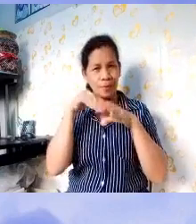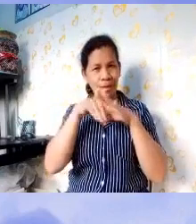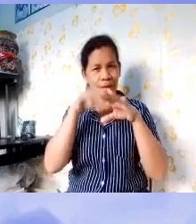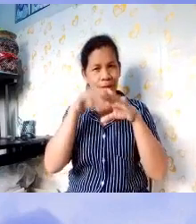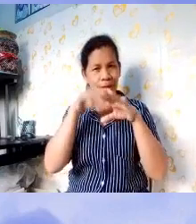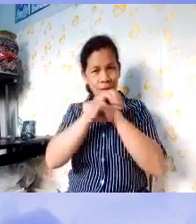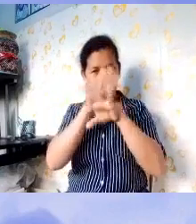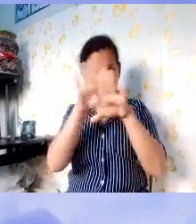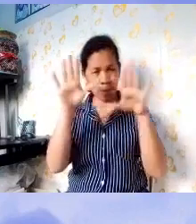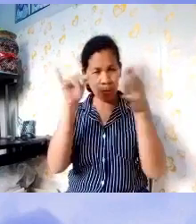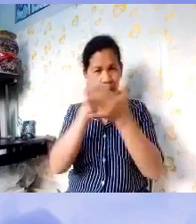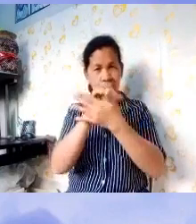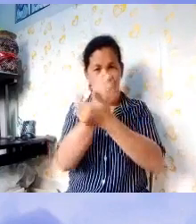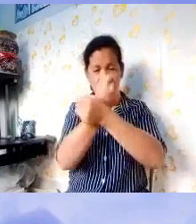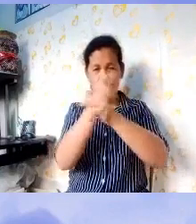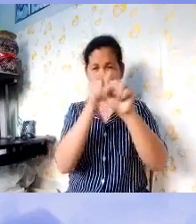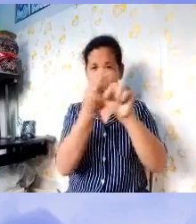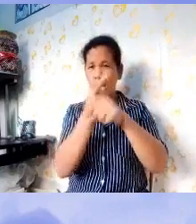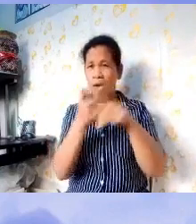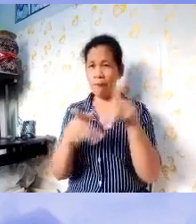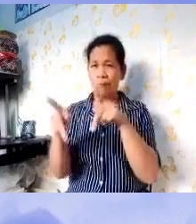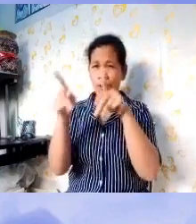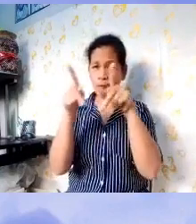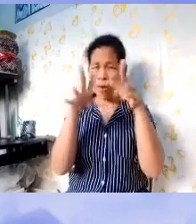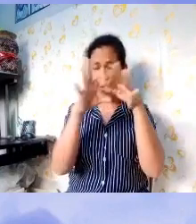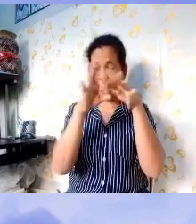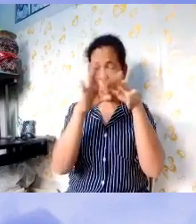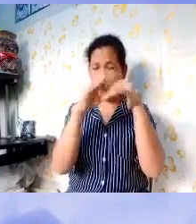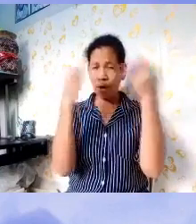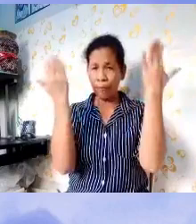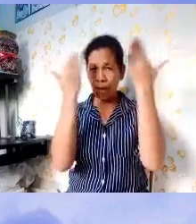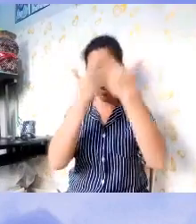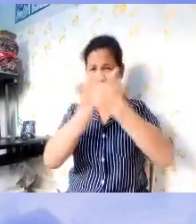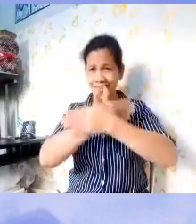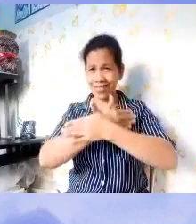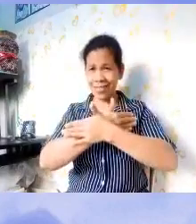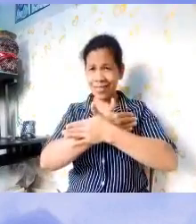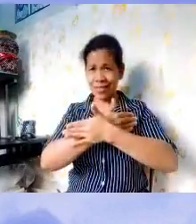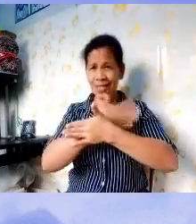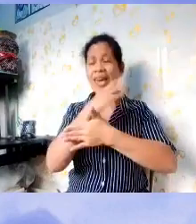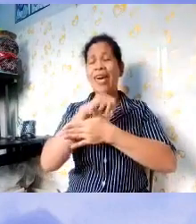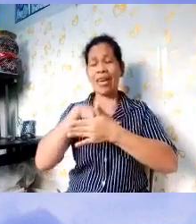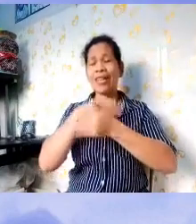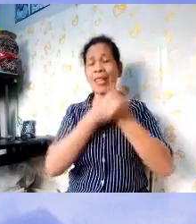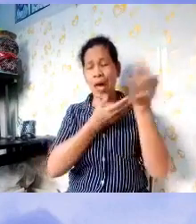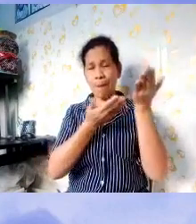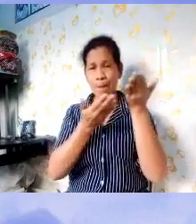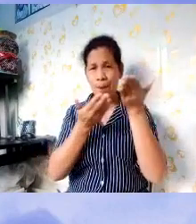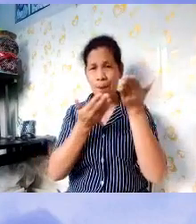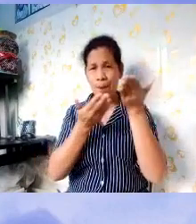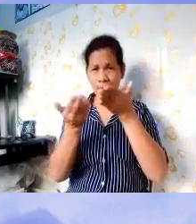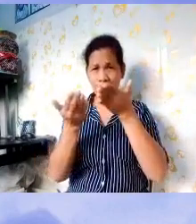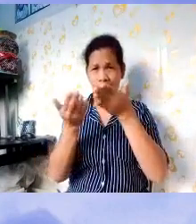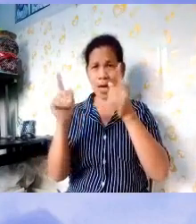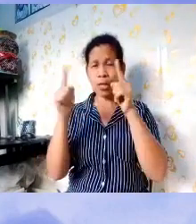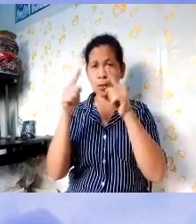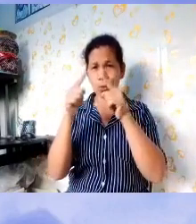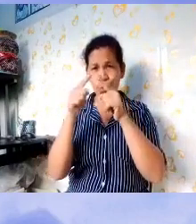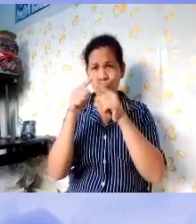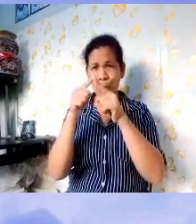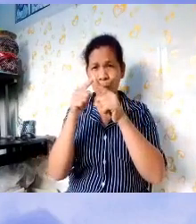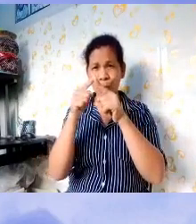sa kapangyarihan ng kadiliman, okay, at dinala tayo sa, saan daw